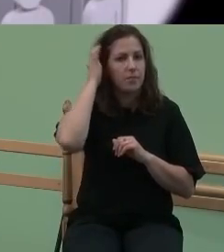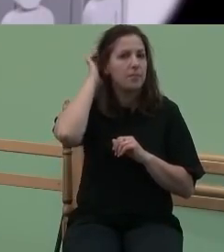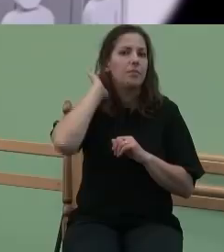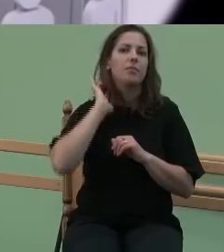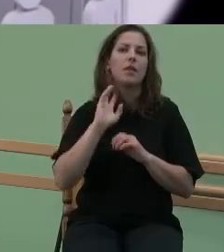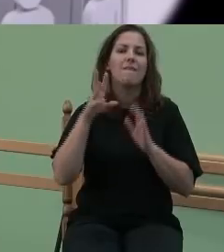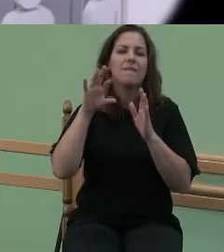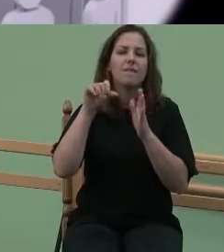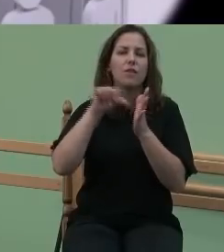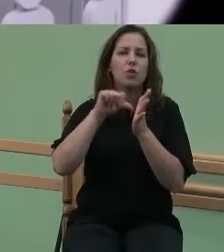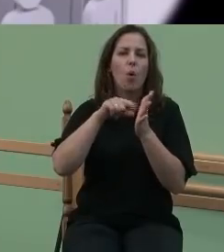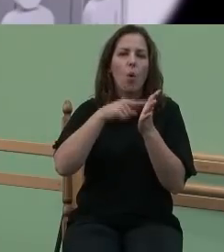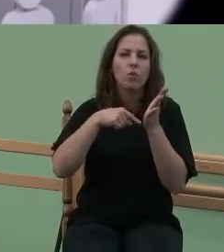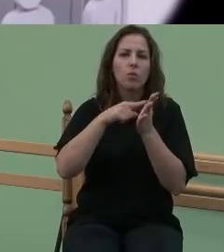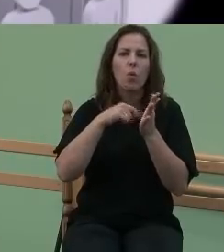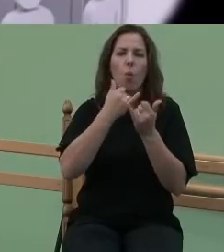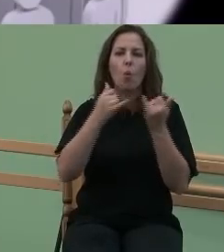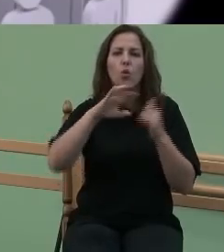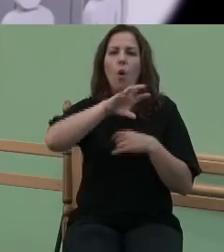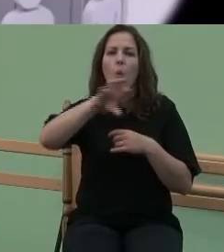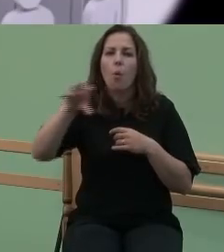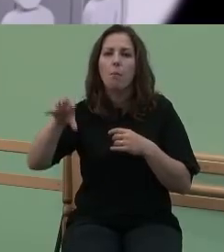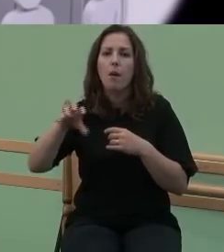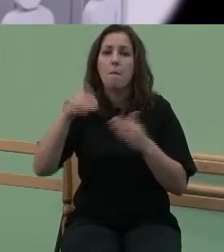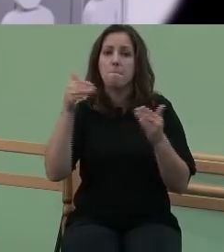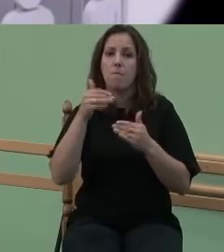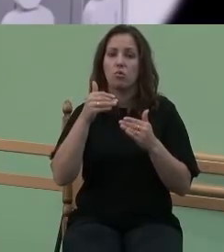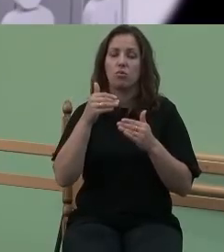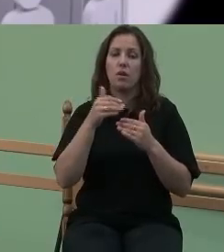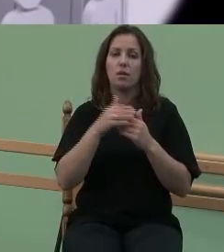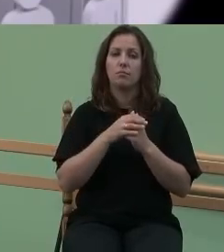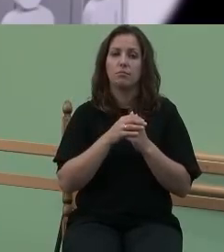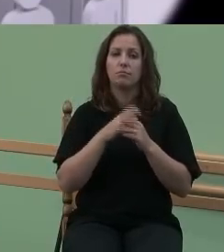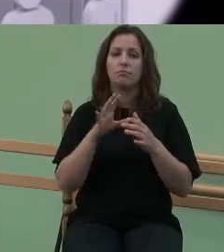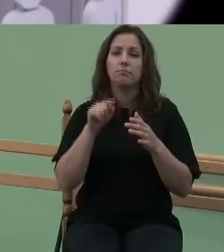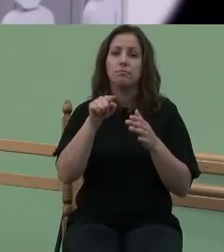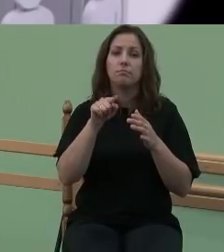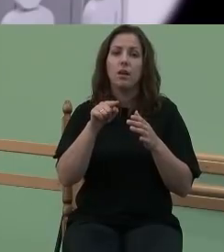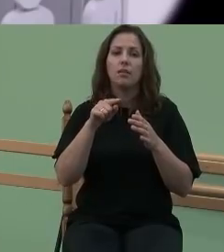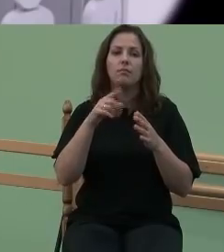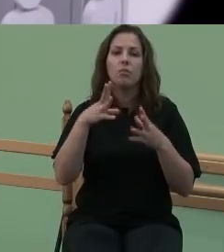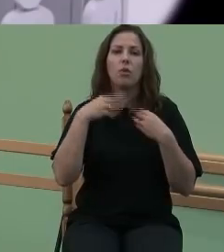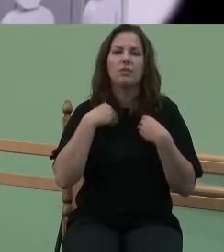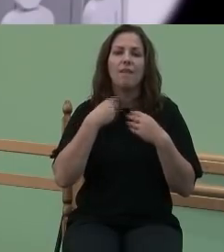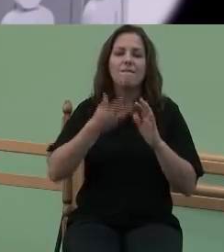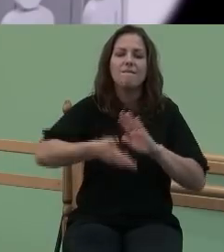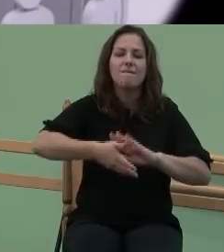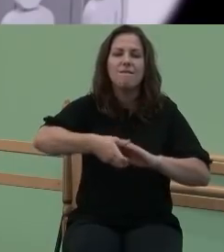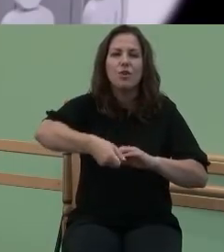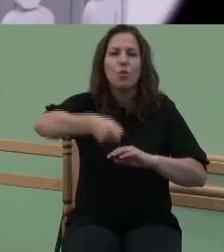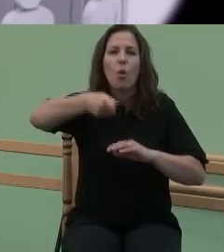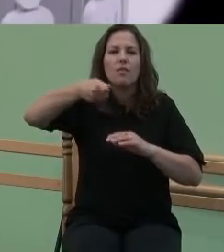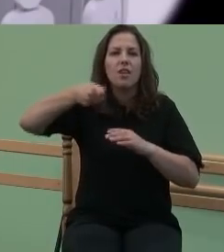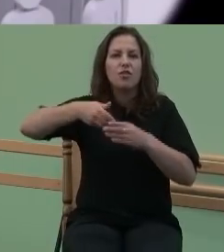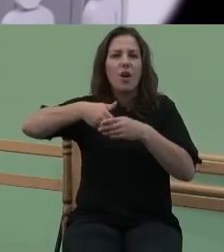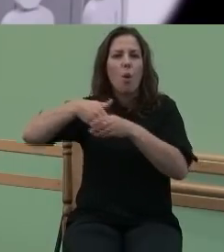umieszczony w środku różnych grup, może od nich doznać wyciągnięcia ręki